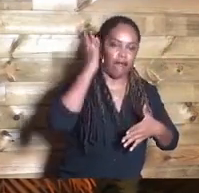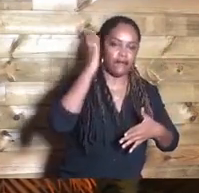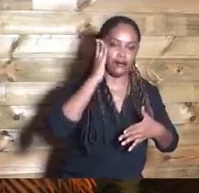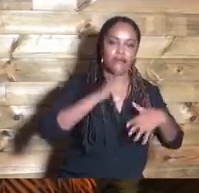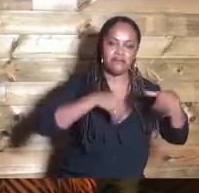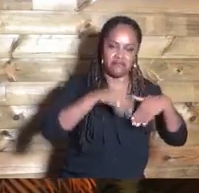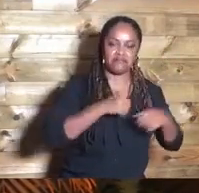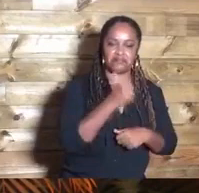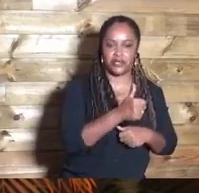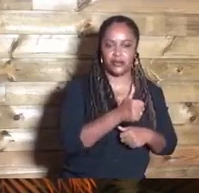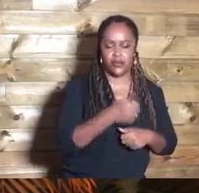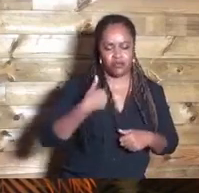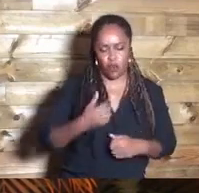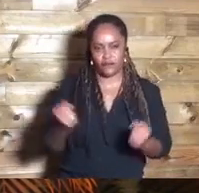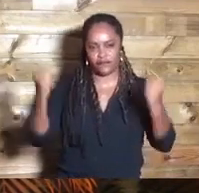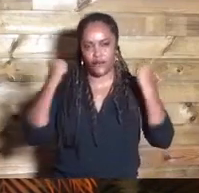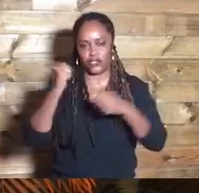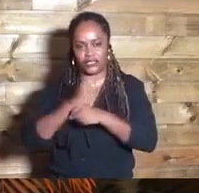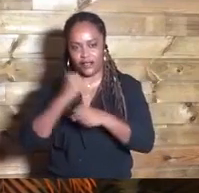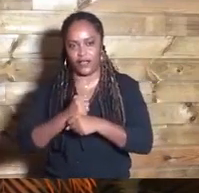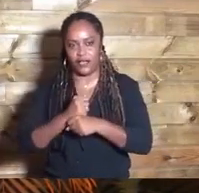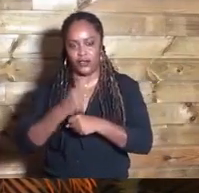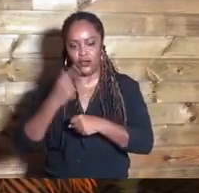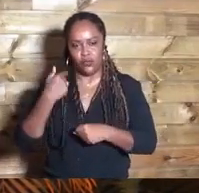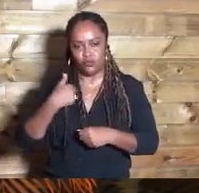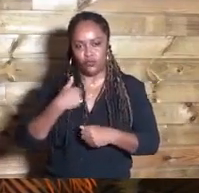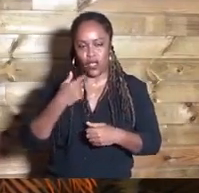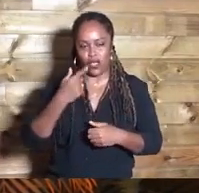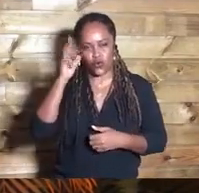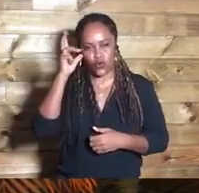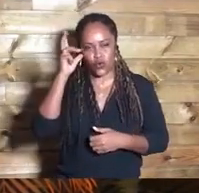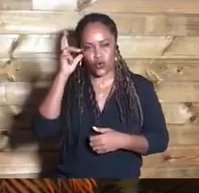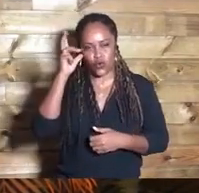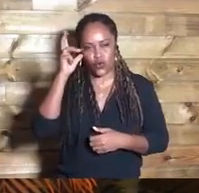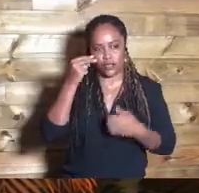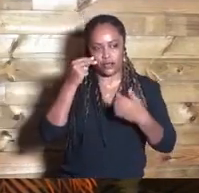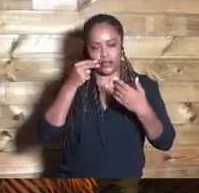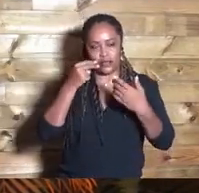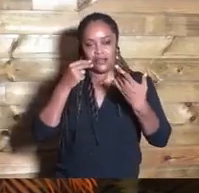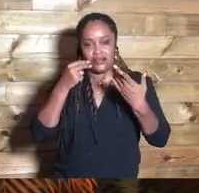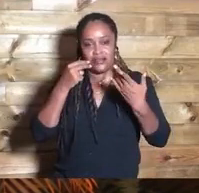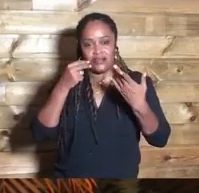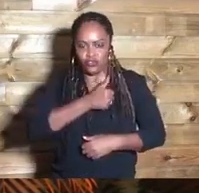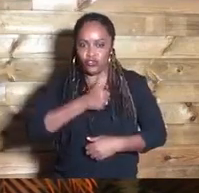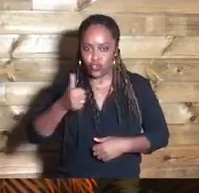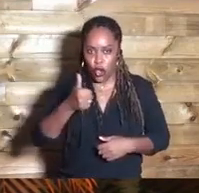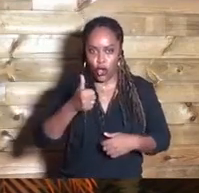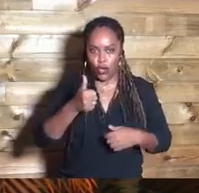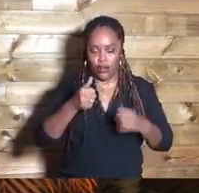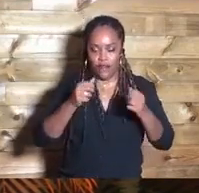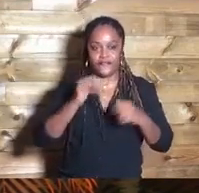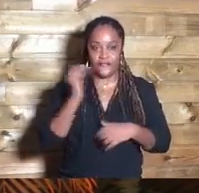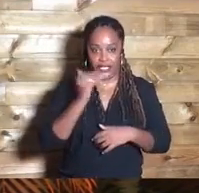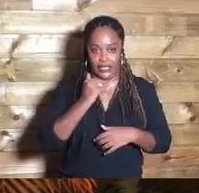seule la force de mon travail, ma créativité, je pourrais durablement changer les choses. C'est faux. Seul, on va plus vite en s'essoufflant, mais